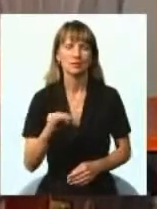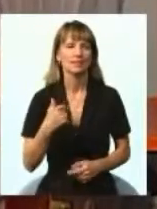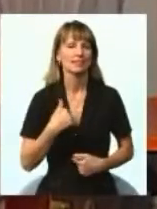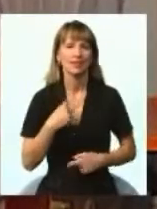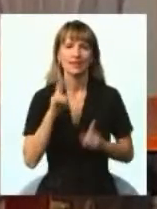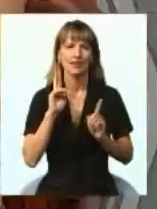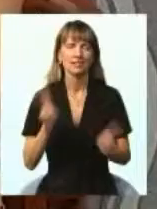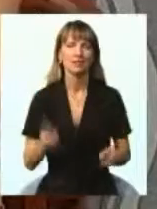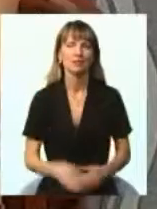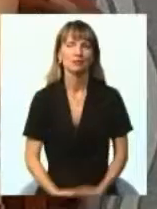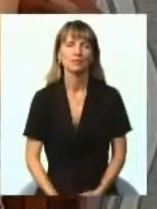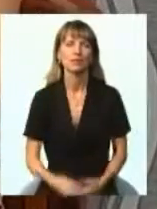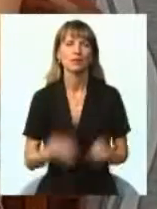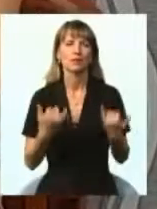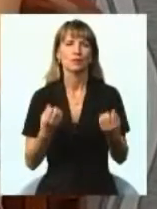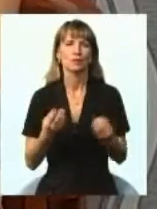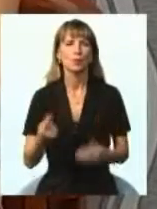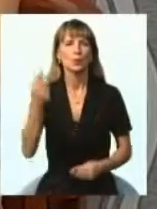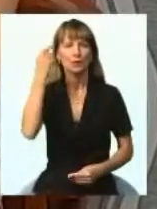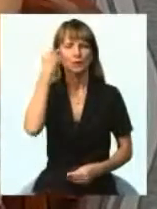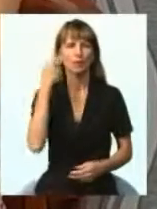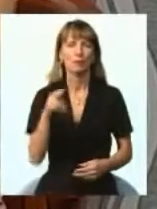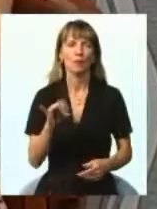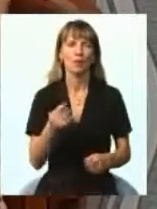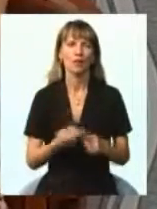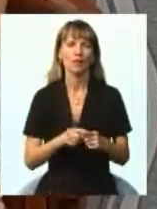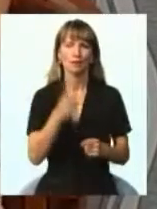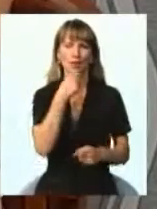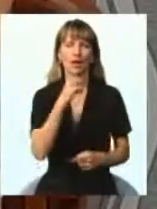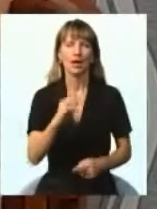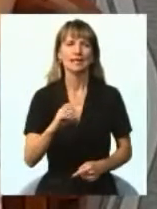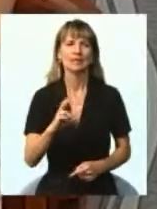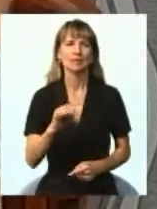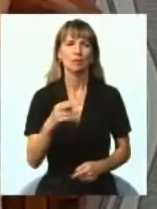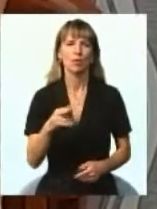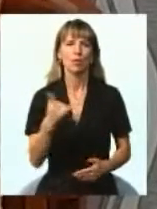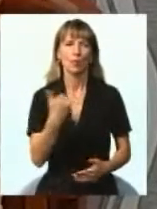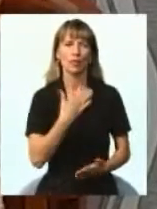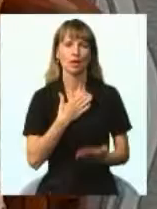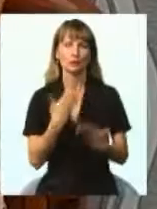не знаю. Тож давай просто зараз і довідаємося про цей вид морозива, як ескімо у нашому сюжеті.